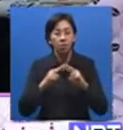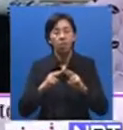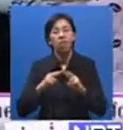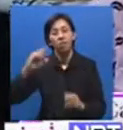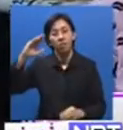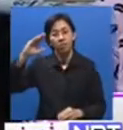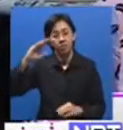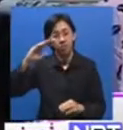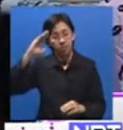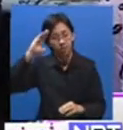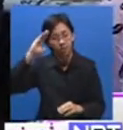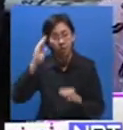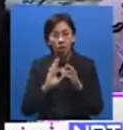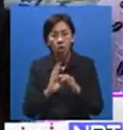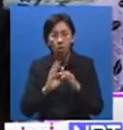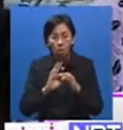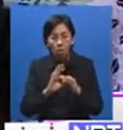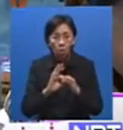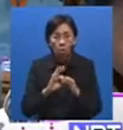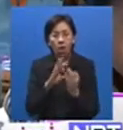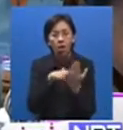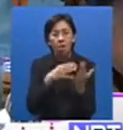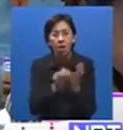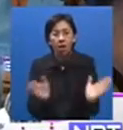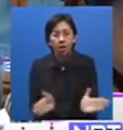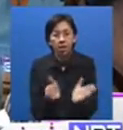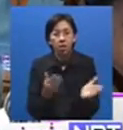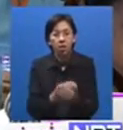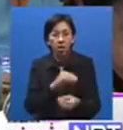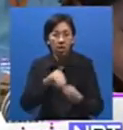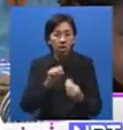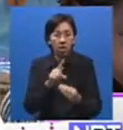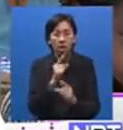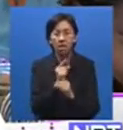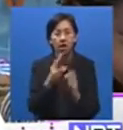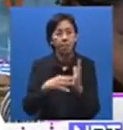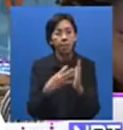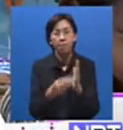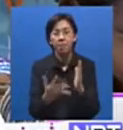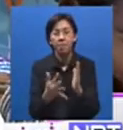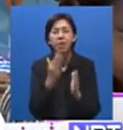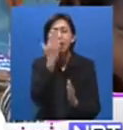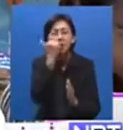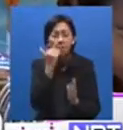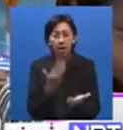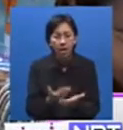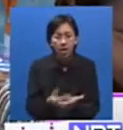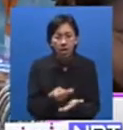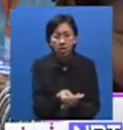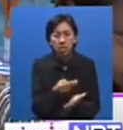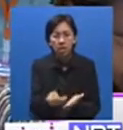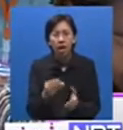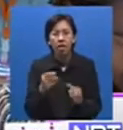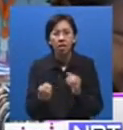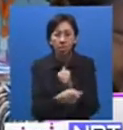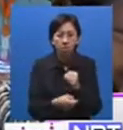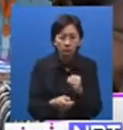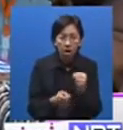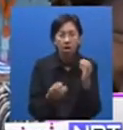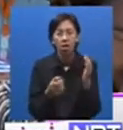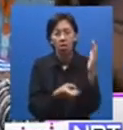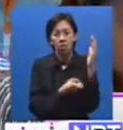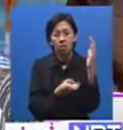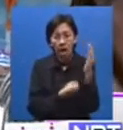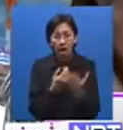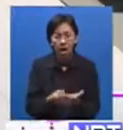โหมเป็นห่วงเกี่ยวกับมาตรการกระตุ้นเศรษฐกิจที่ไม่เป็นไปตามแผนเนื่องจากจ่ายเงินชาวนาและชาวสวนยางพาราล่าช้า